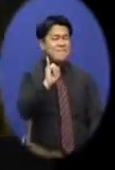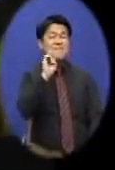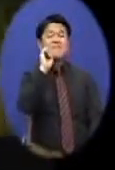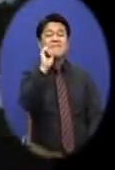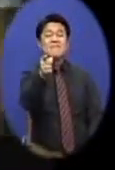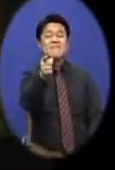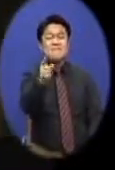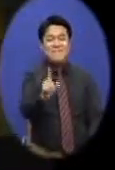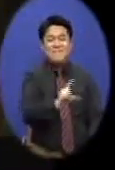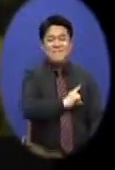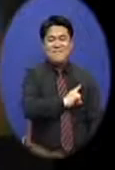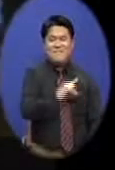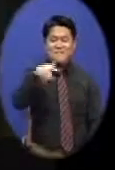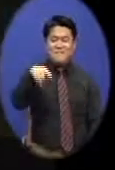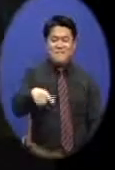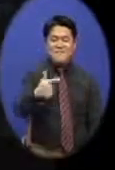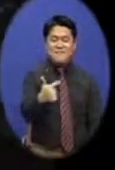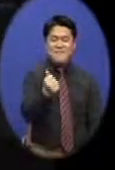춘향아